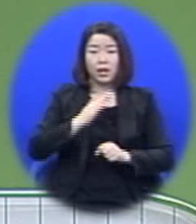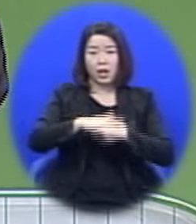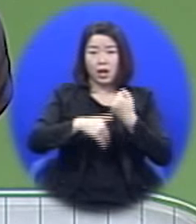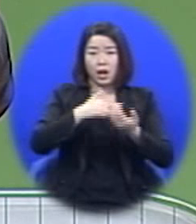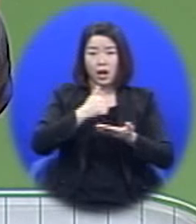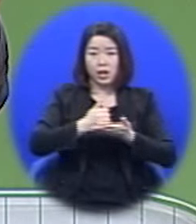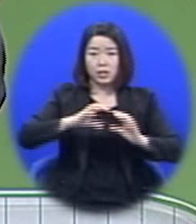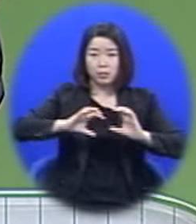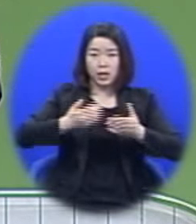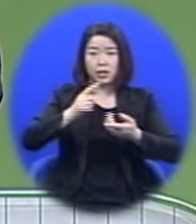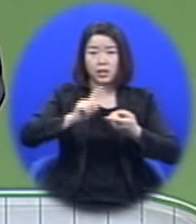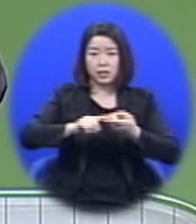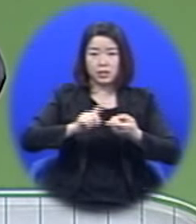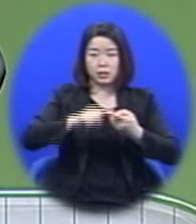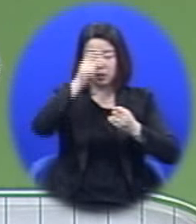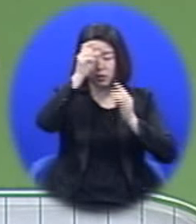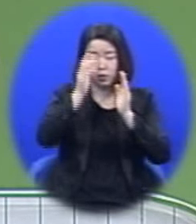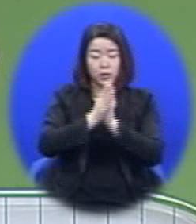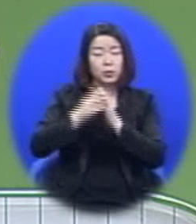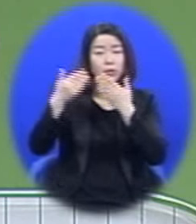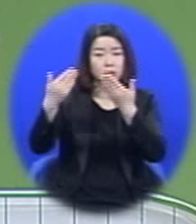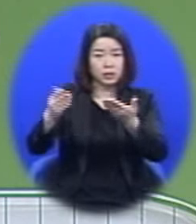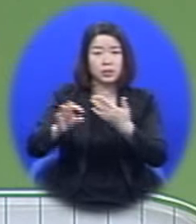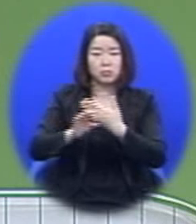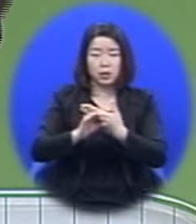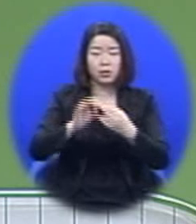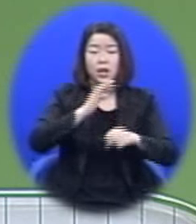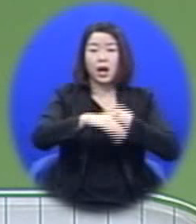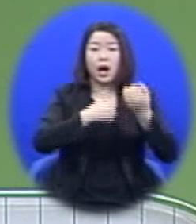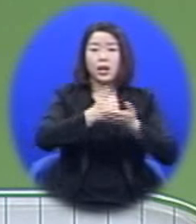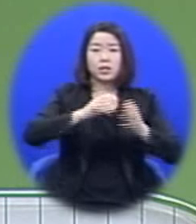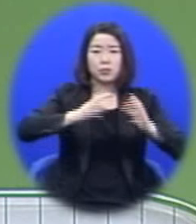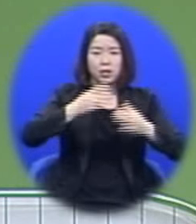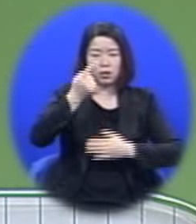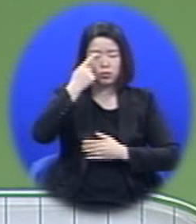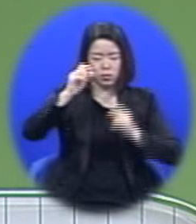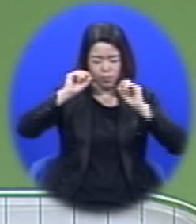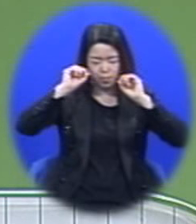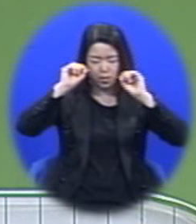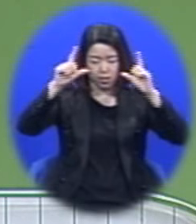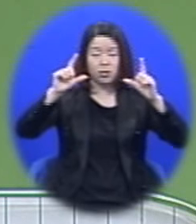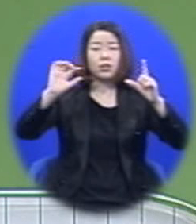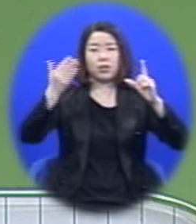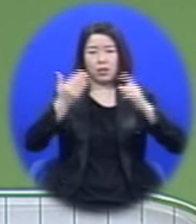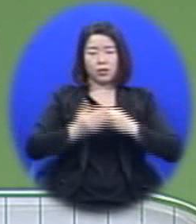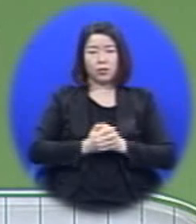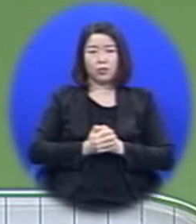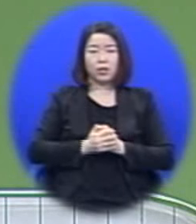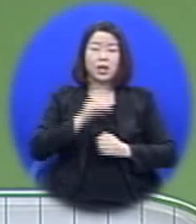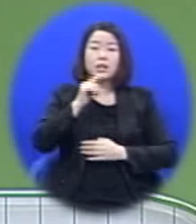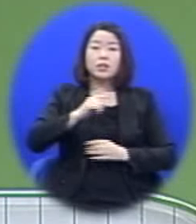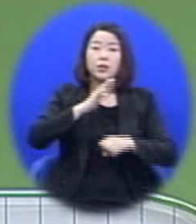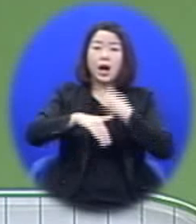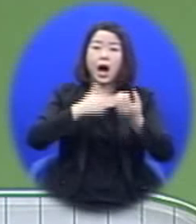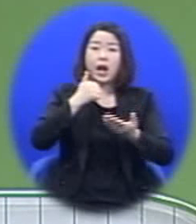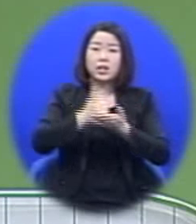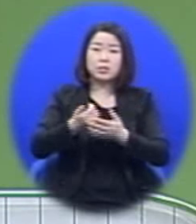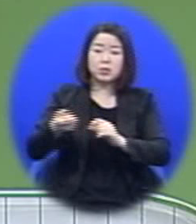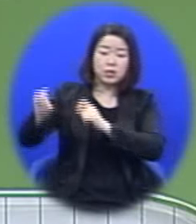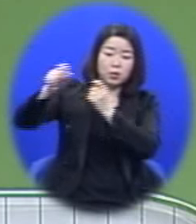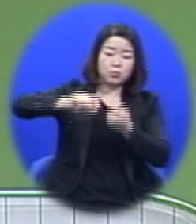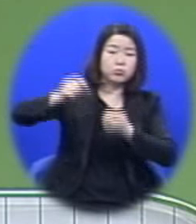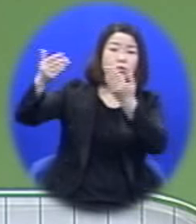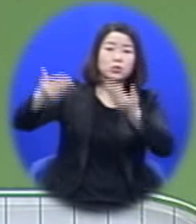하나님의 나라에 대해서 기도하면 하나님의 나라가 눈이 확 열립니다. 그건 하나님이 쏟아부어 주시는